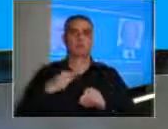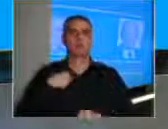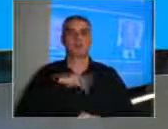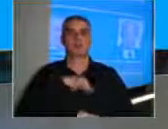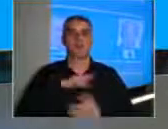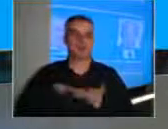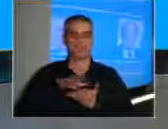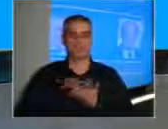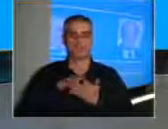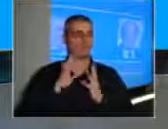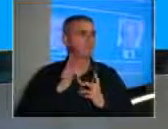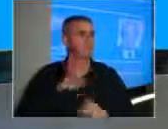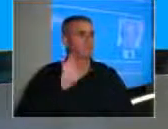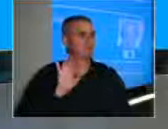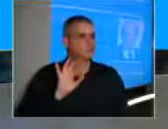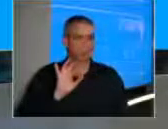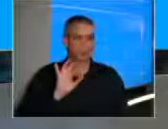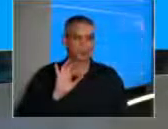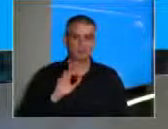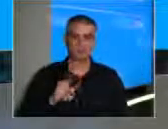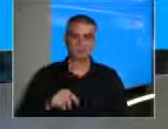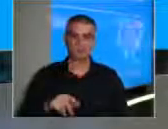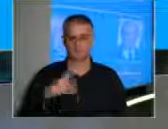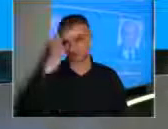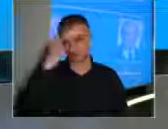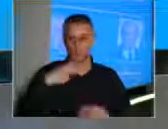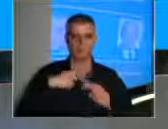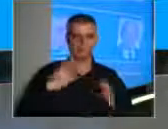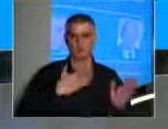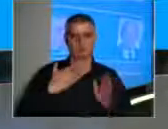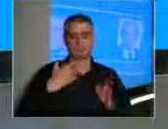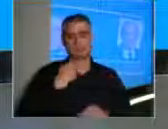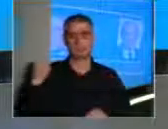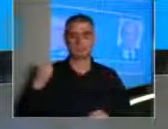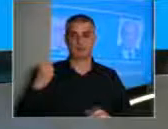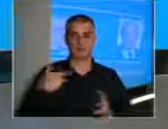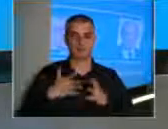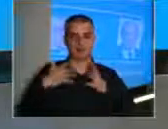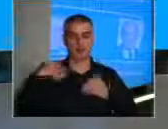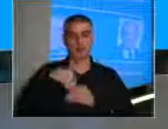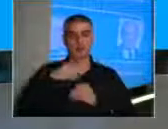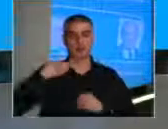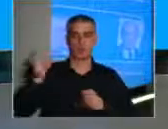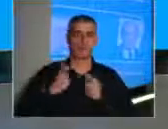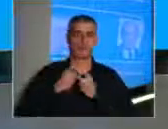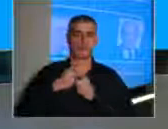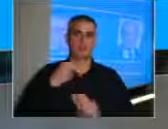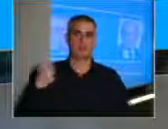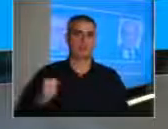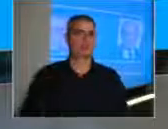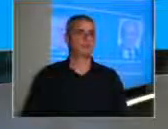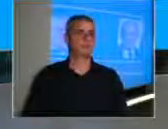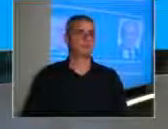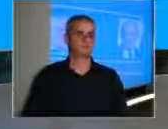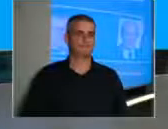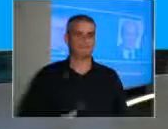על גזרה. מה הגזרה שלך? חזים ימינה, את מכירה את הפרויקט הזה. לא, וגם... להגדיל הצבעה לכל מפלגות הימין. אוקיי,